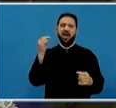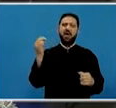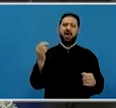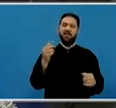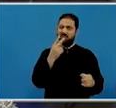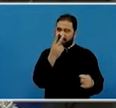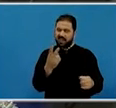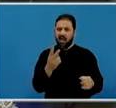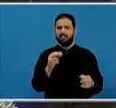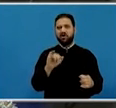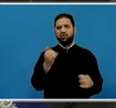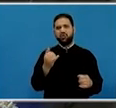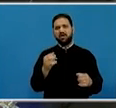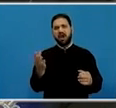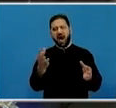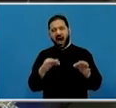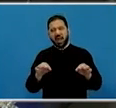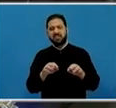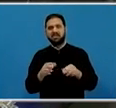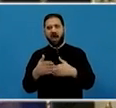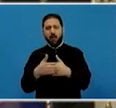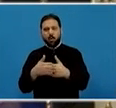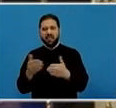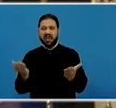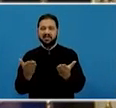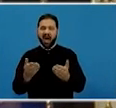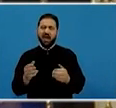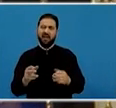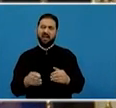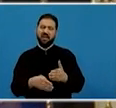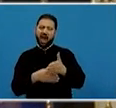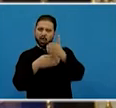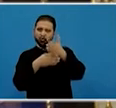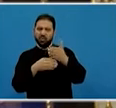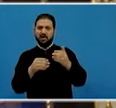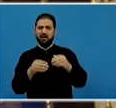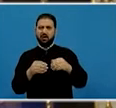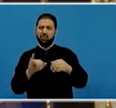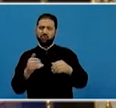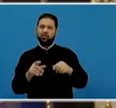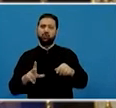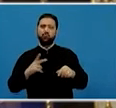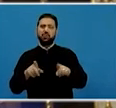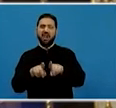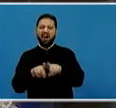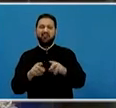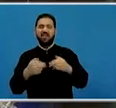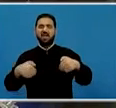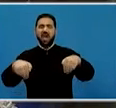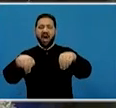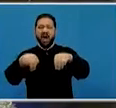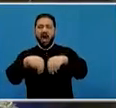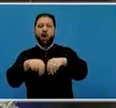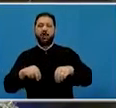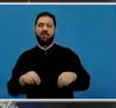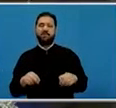mai mari, care pot apărea între persoane, chiar și între prieteni, între cei care sunt prieteni la un anumit nivel mai mic,